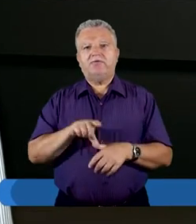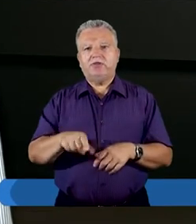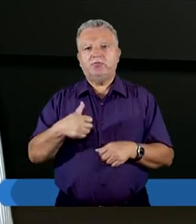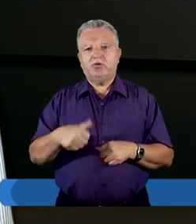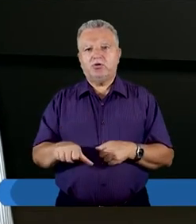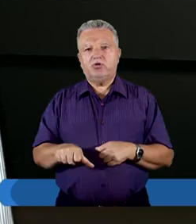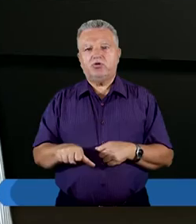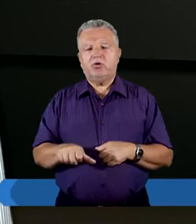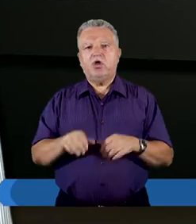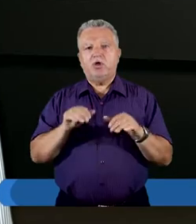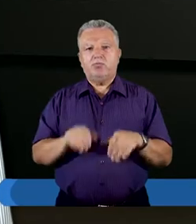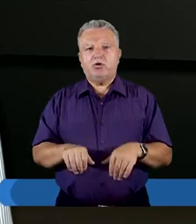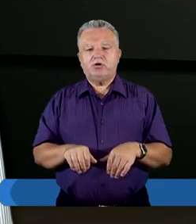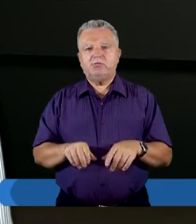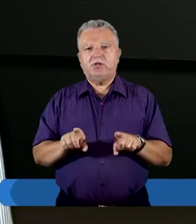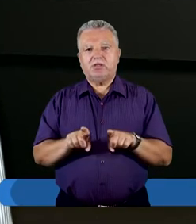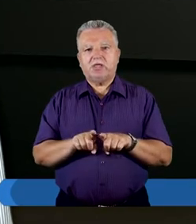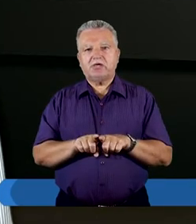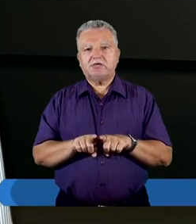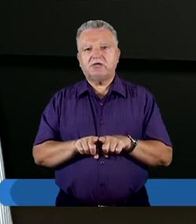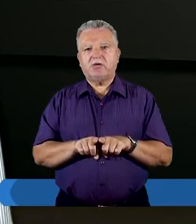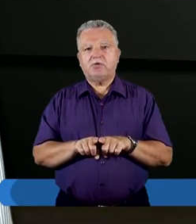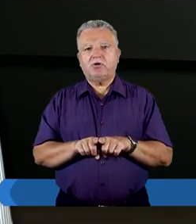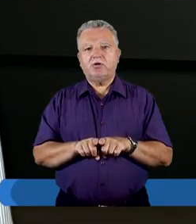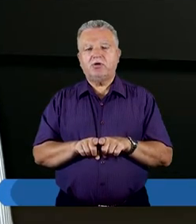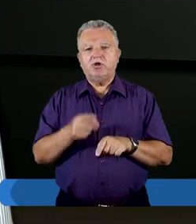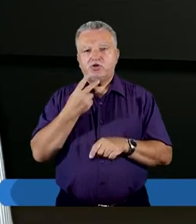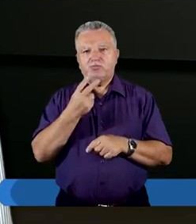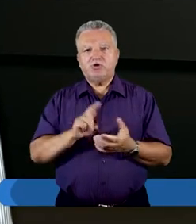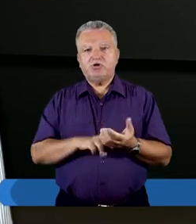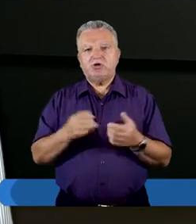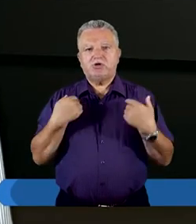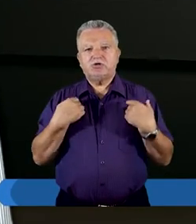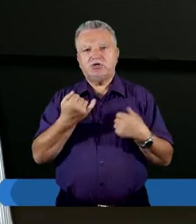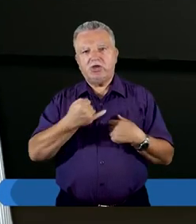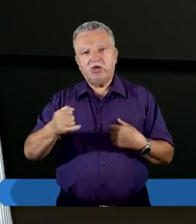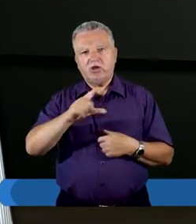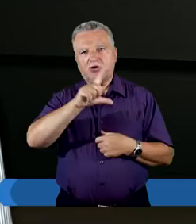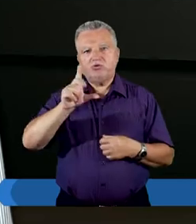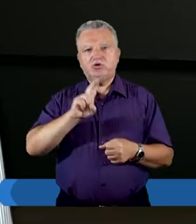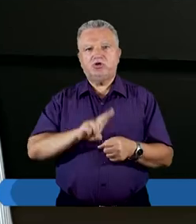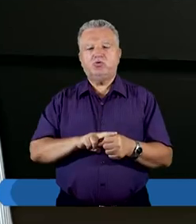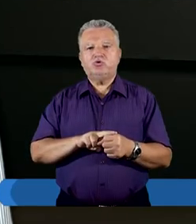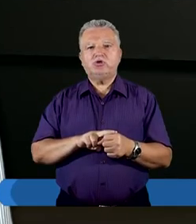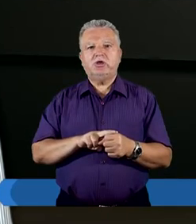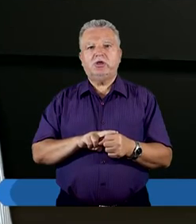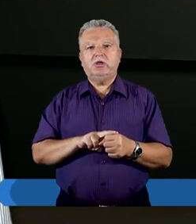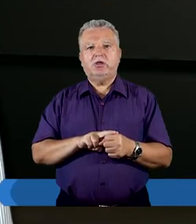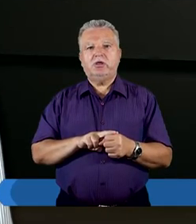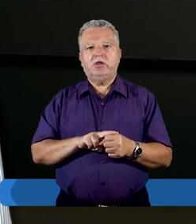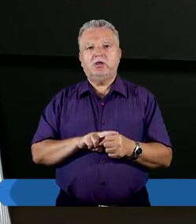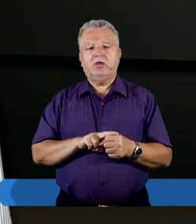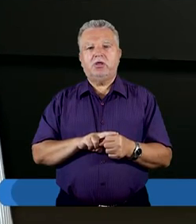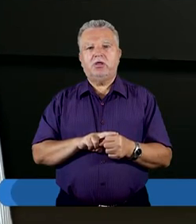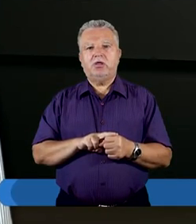tygodniu mogliśmy też pokłonić się nad przykładami życia innych ludzi, którzy niestety,